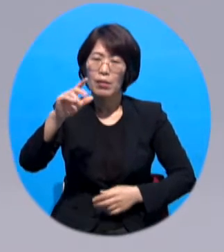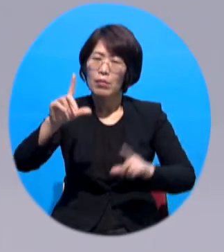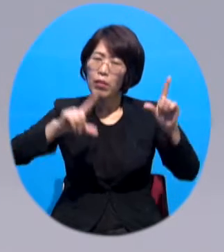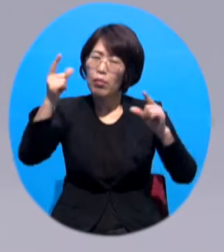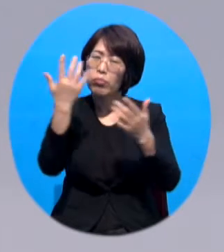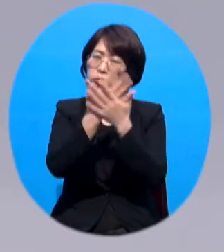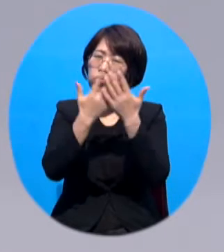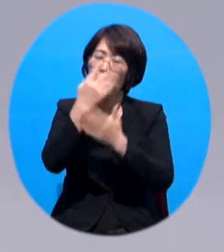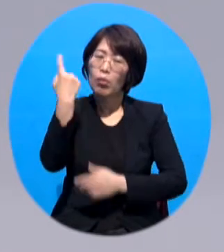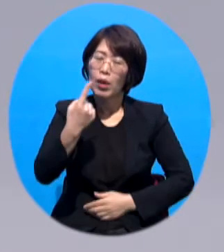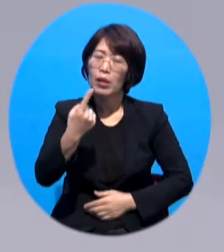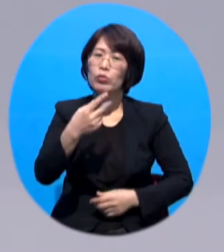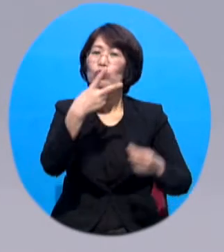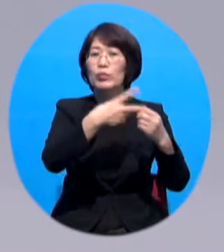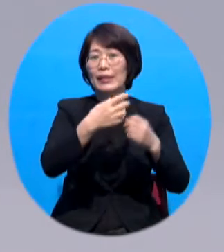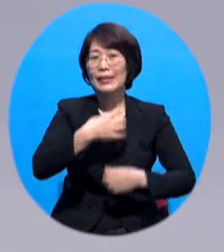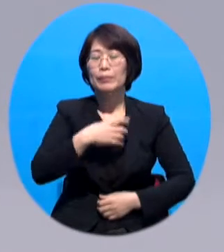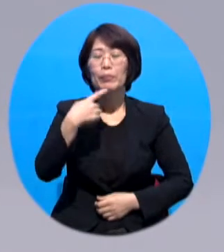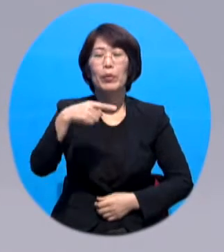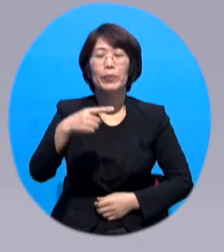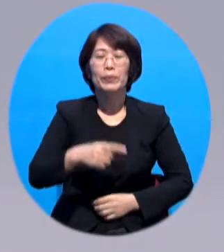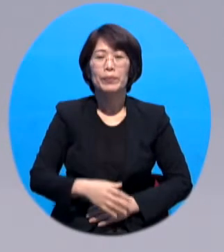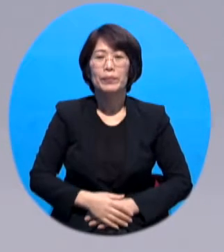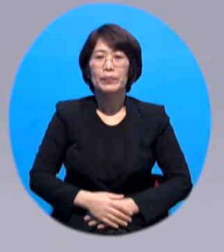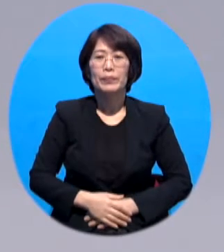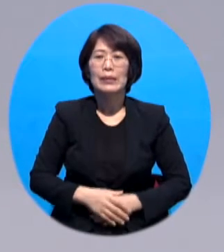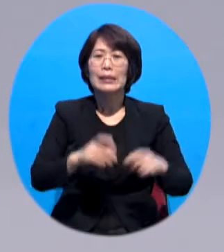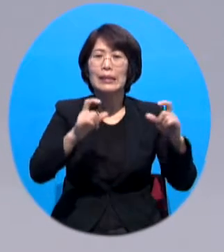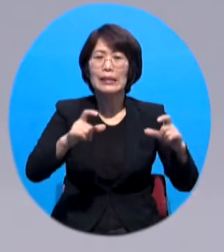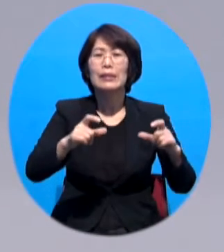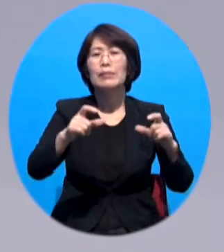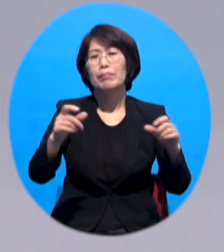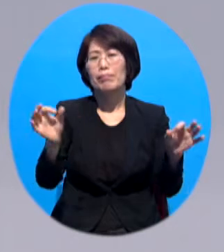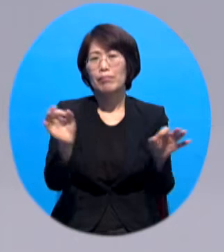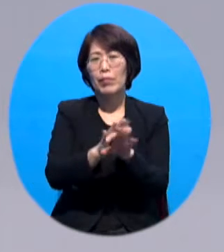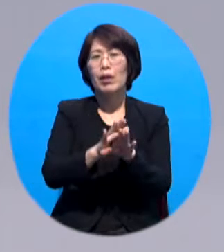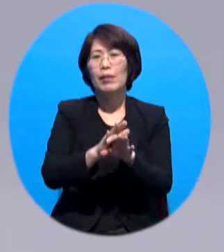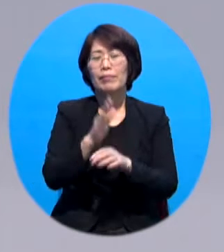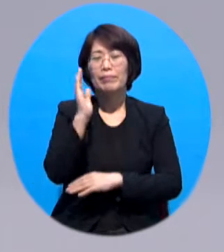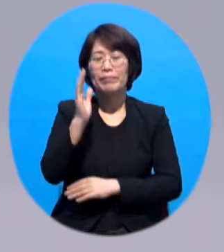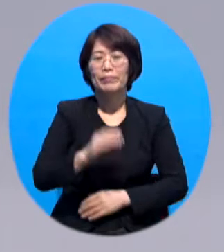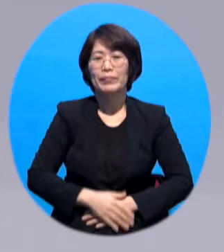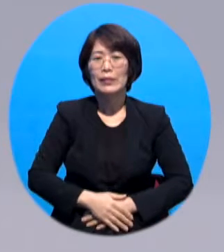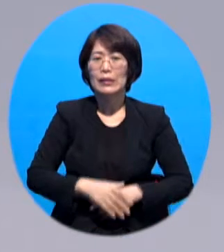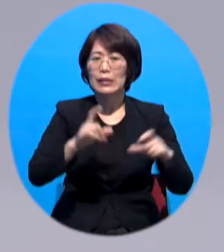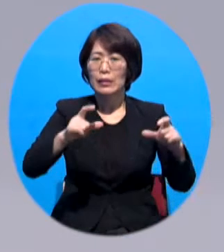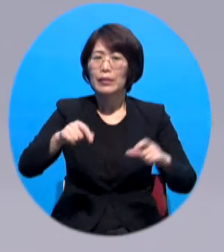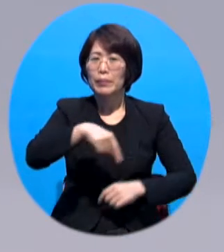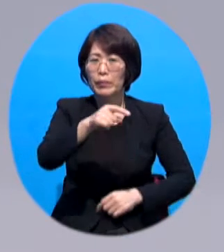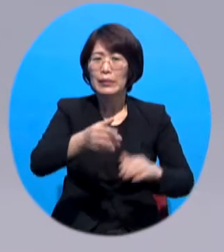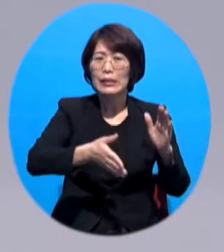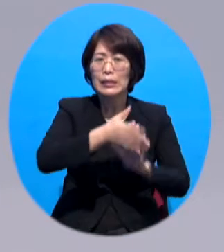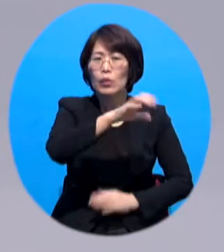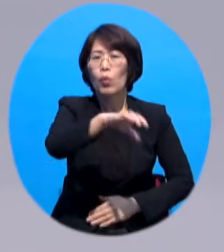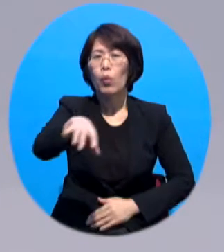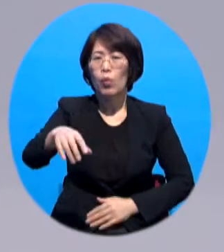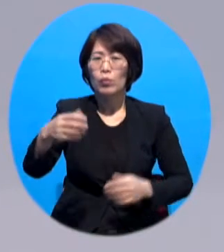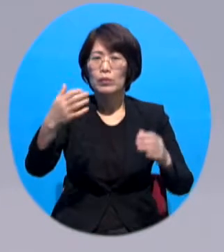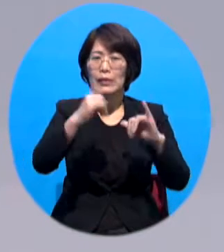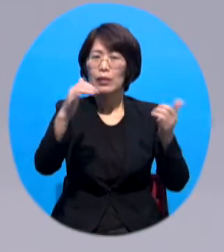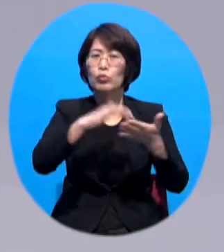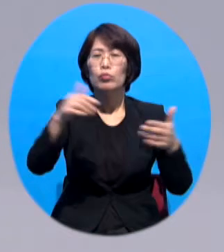있습니다 두번째 이기는 지역 소멸이 입니다 전남의 거의 모든 시 군이 인구 감소로